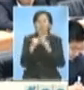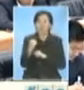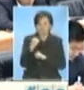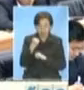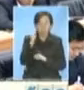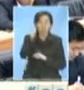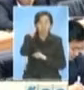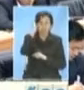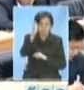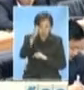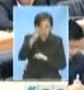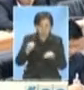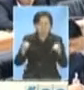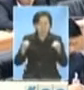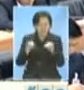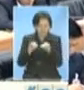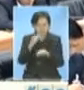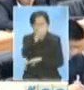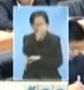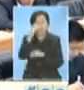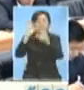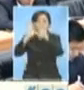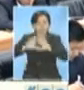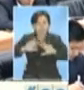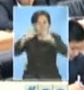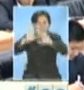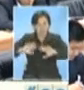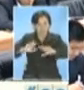รับกับการเข้ามาสู่ประชาคมเศรษฐกิจอาเซียน